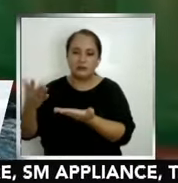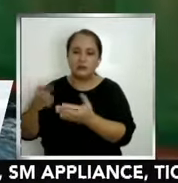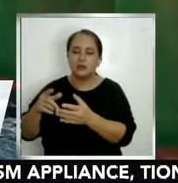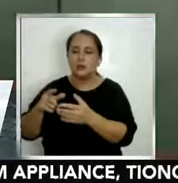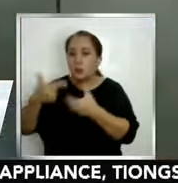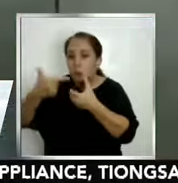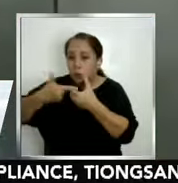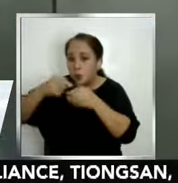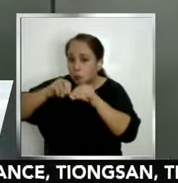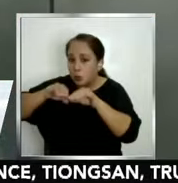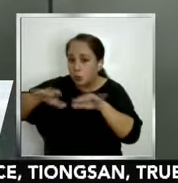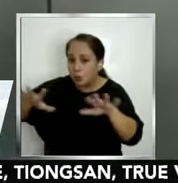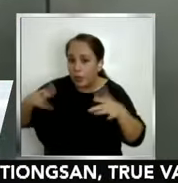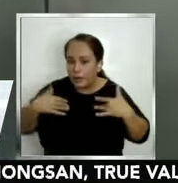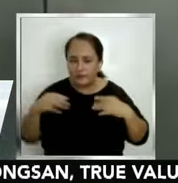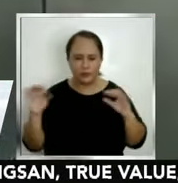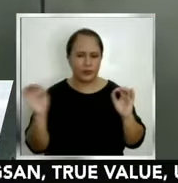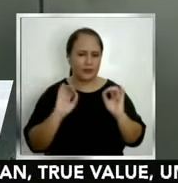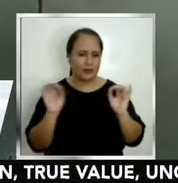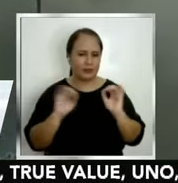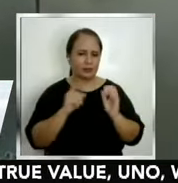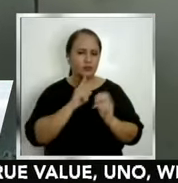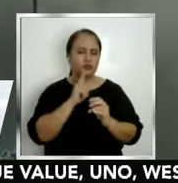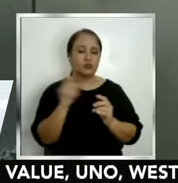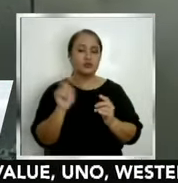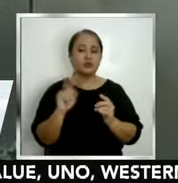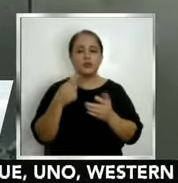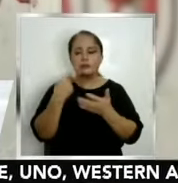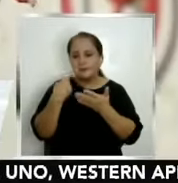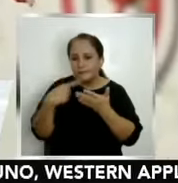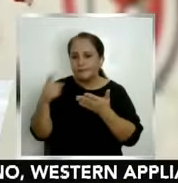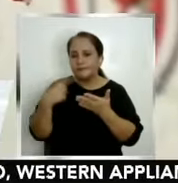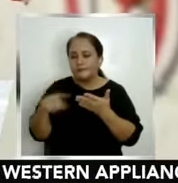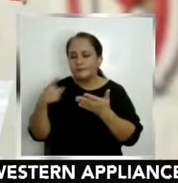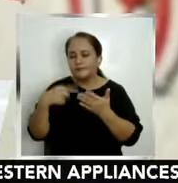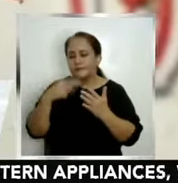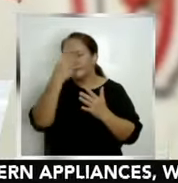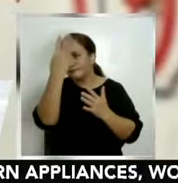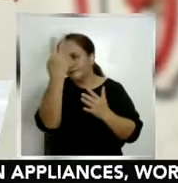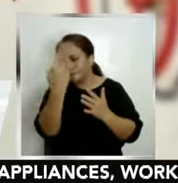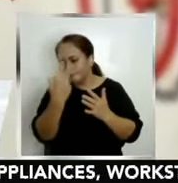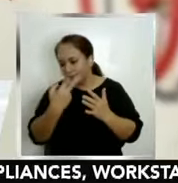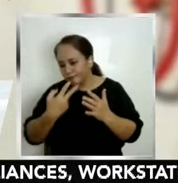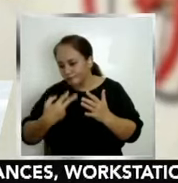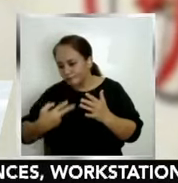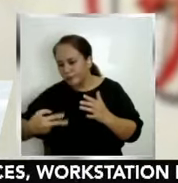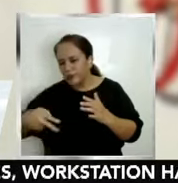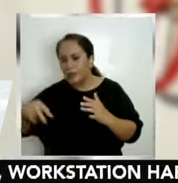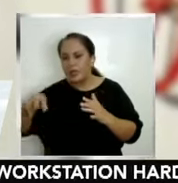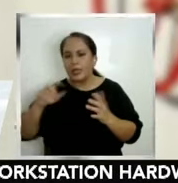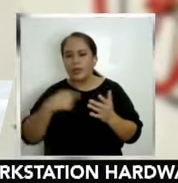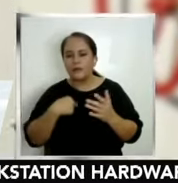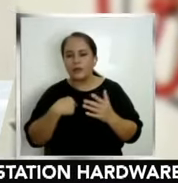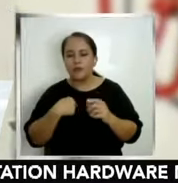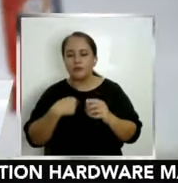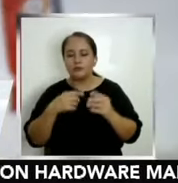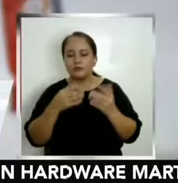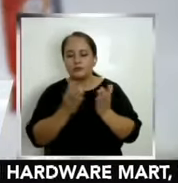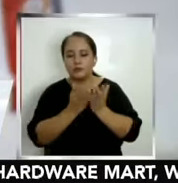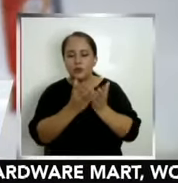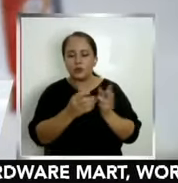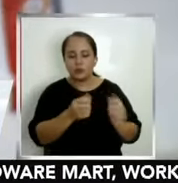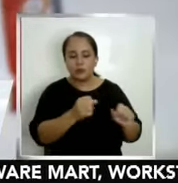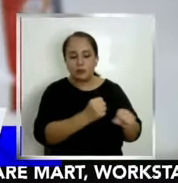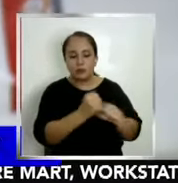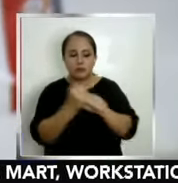sa ngayon. Pero para makatiyak ay i-inspeksyonin ang ilalim ng barko pagdating ng salvage boat na hahatak sa Chinese vessel.